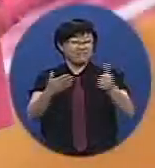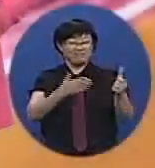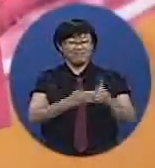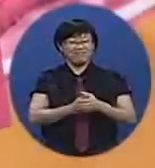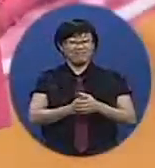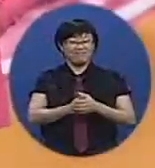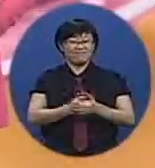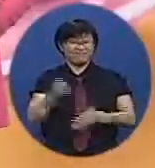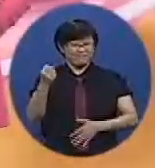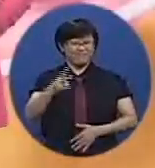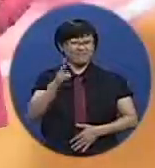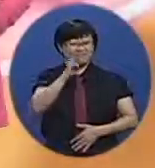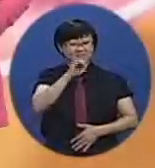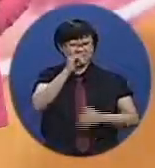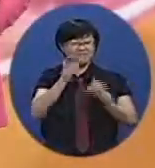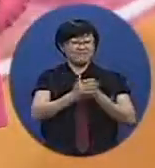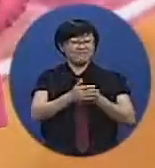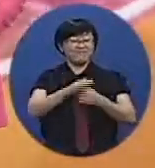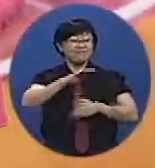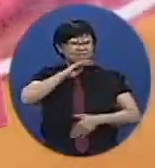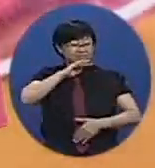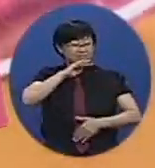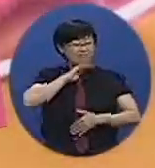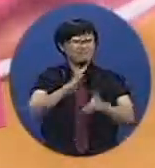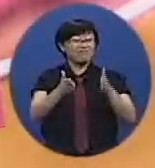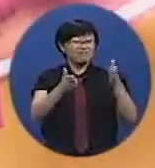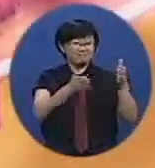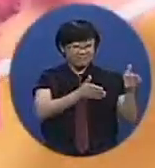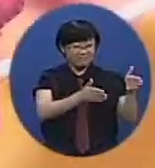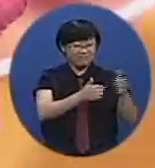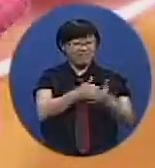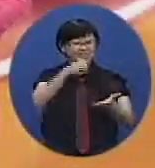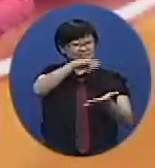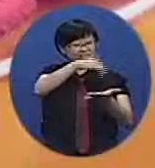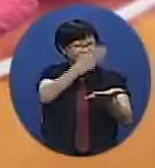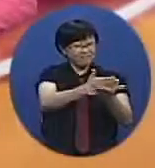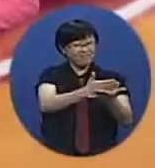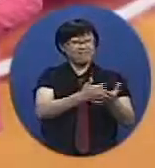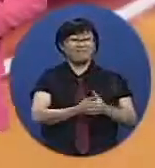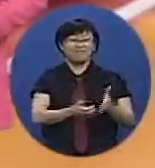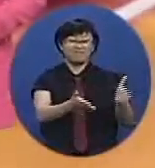알았습니다. 앵콜송 네. 있으니까 잠시 기다려주시기 바랍니다.